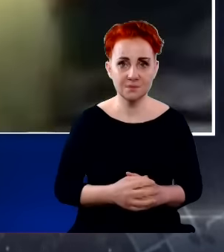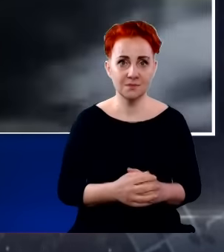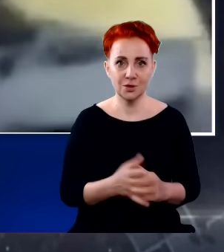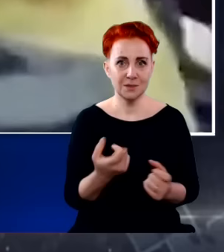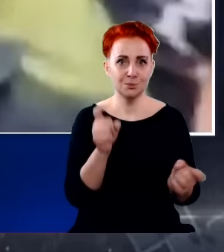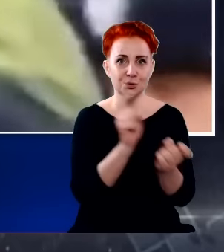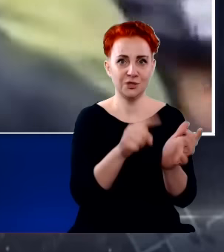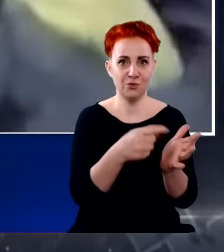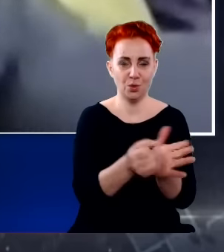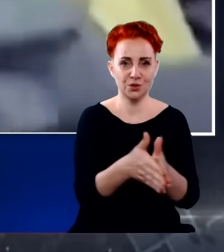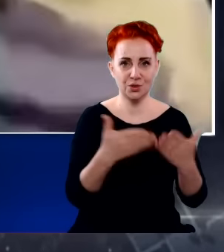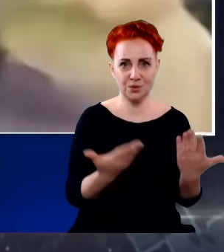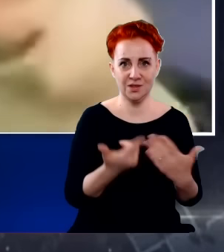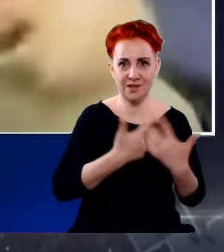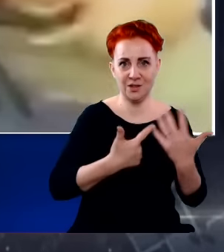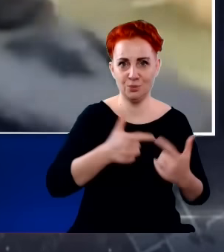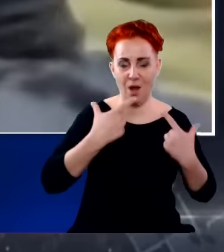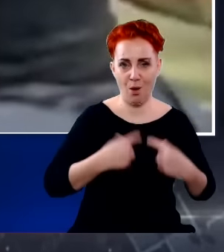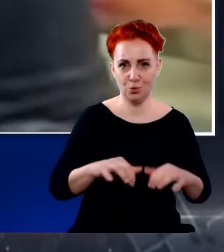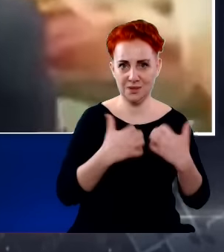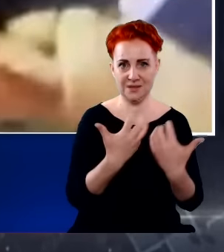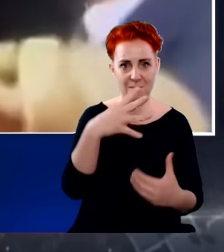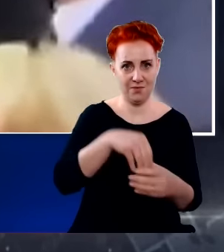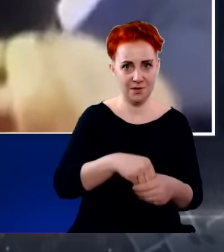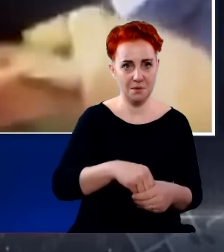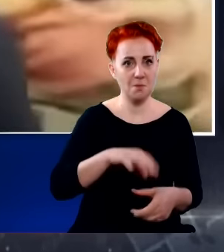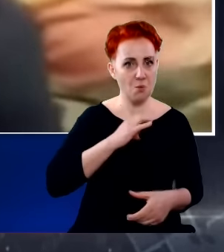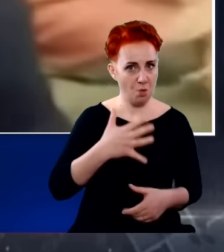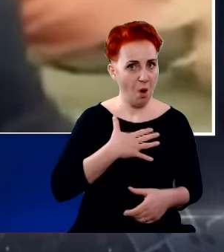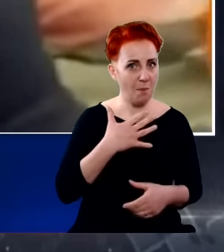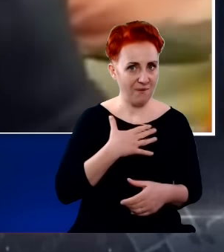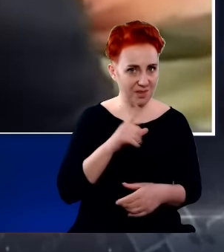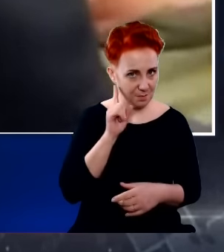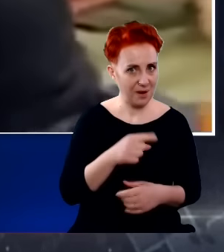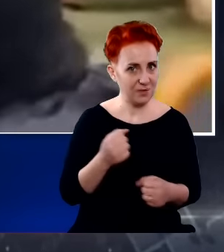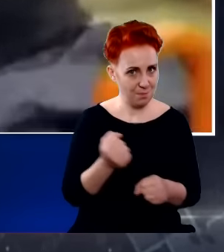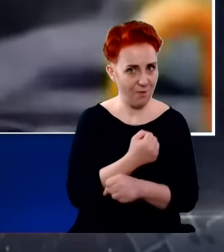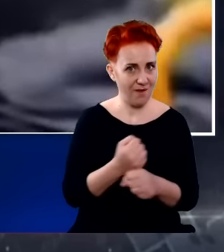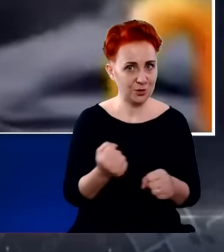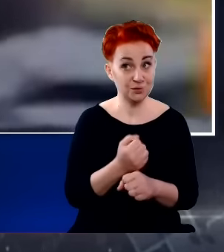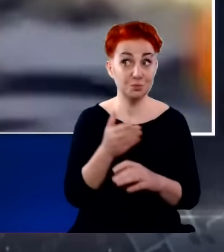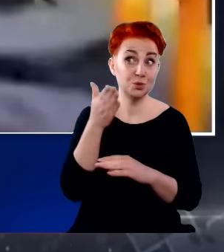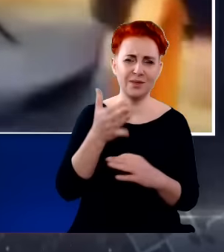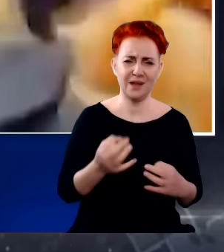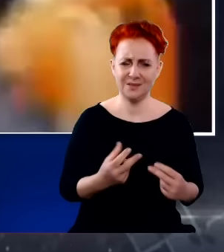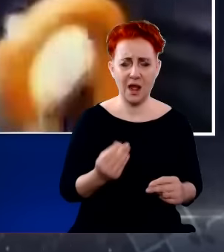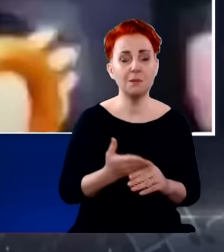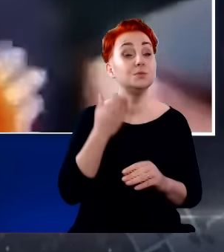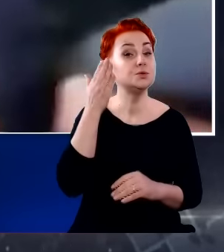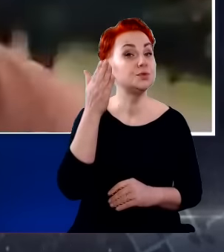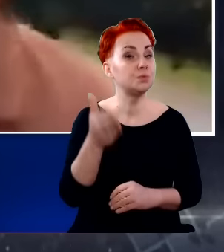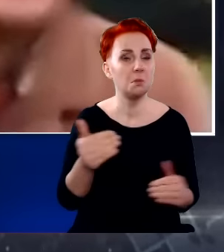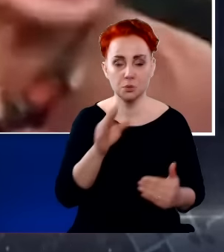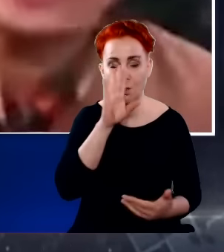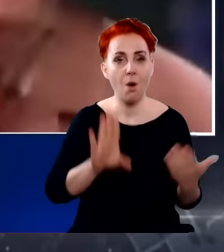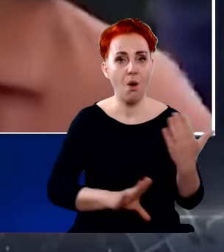skład Sejmu. Ja naprawdę mam bardzo poważne obawy, czy w przyszłości, no bo na pewno nie w tej chwili, ale w przyszłości nie okaże się, że